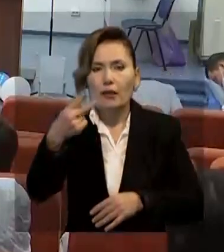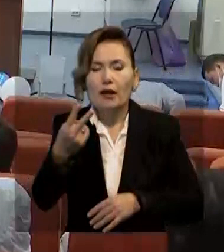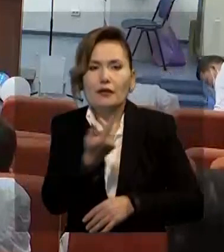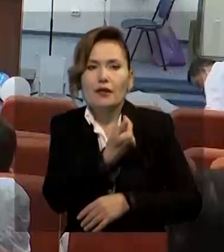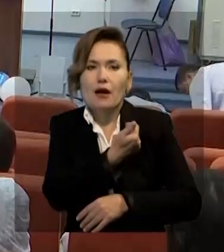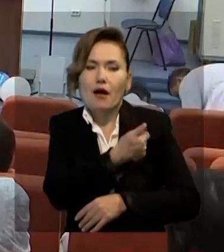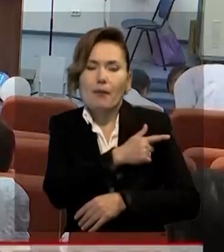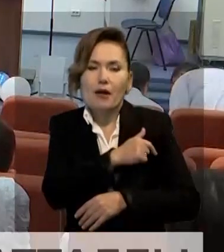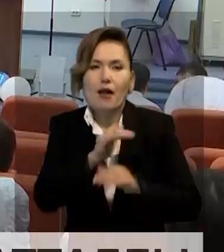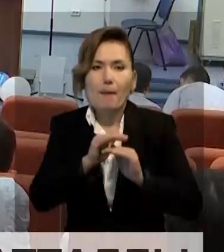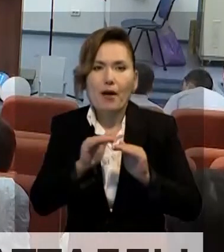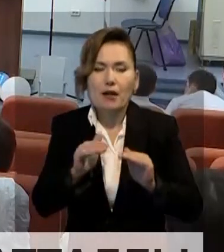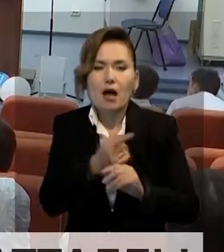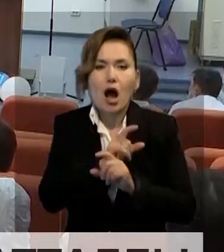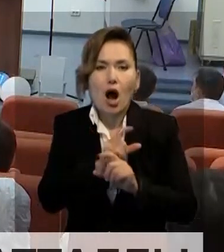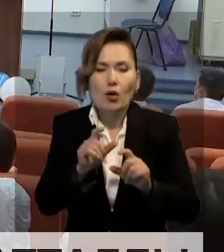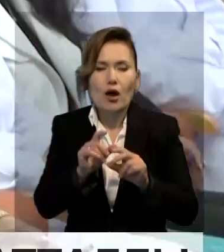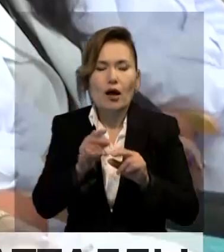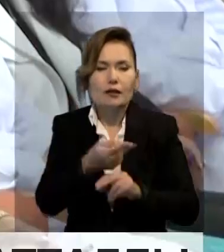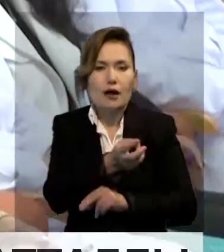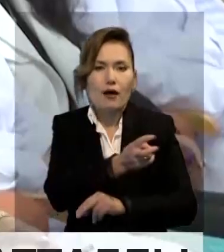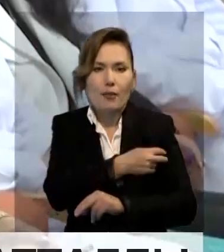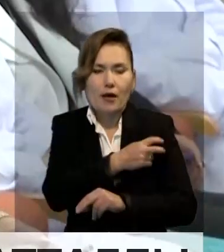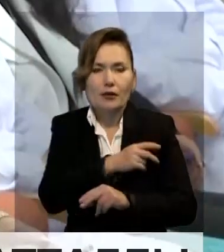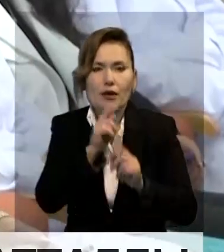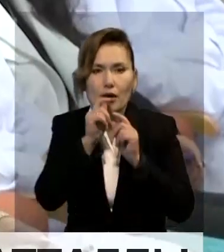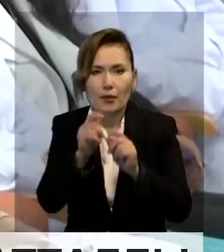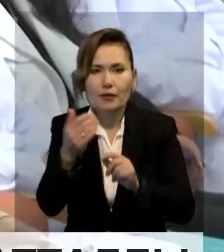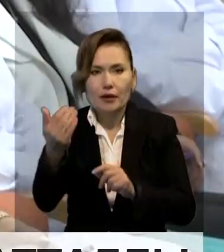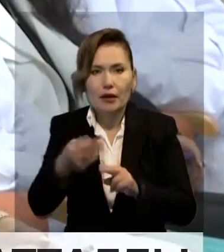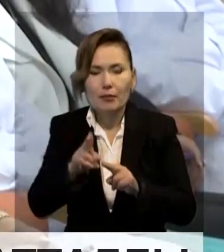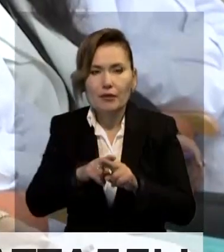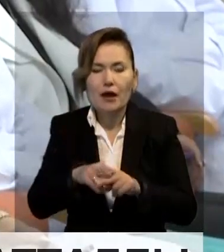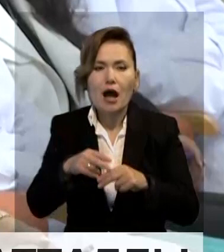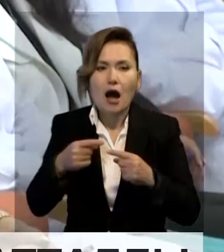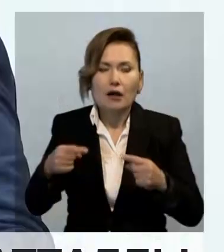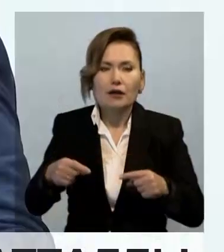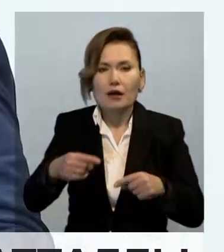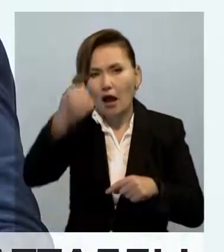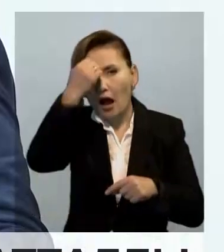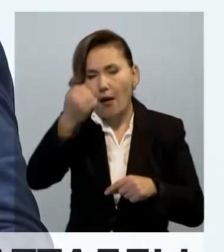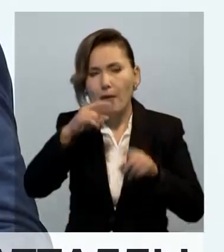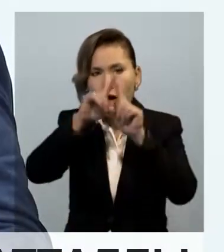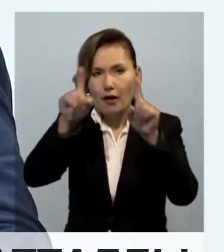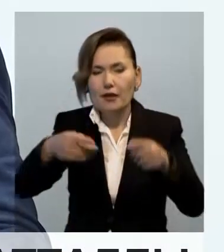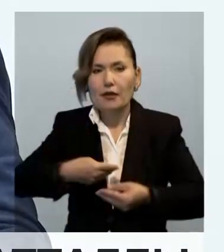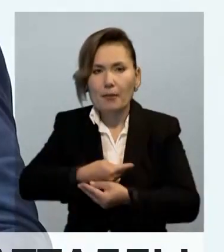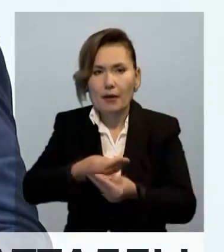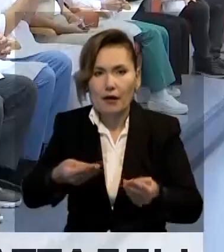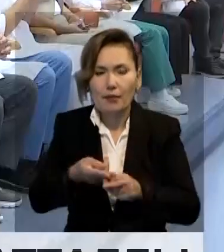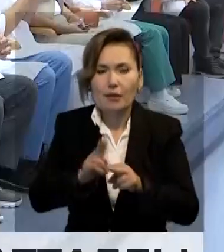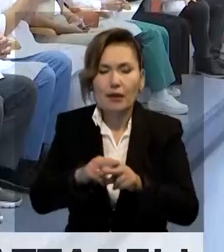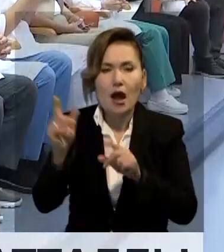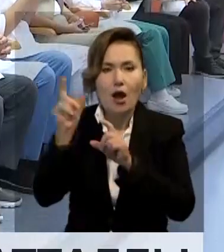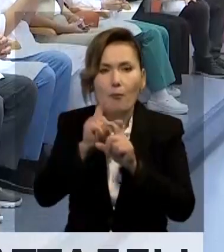балалар ауруханасының қызметкерлеріне көрсетілді. Сала серкелері жиналған шарада түрлі деңгейдегі алғыс хаттарда берілді. Одан